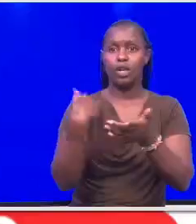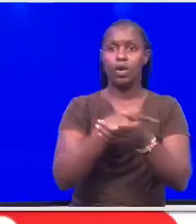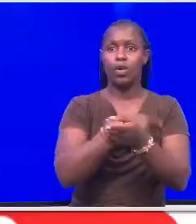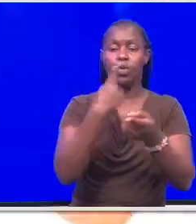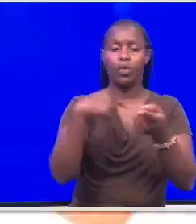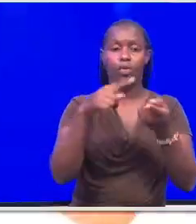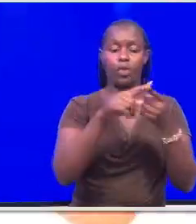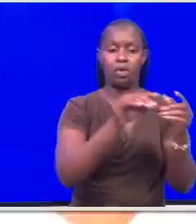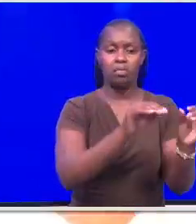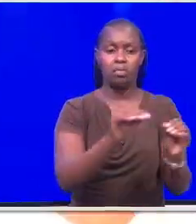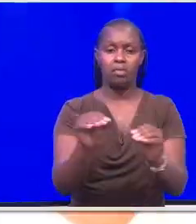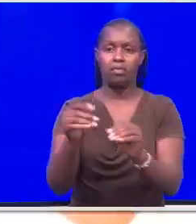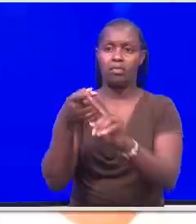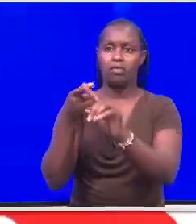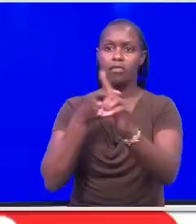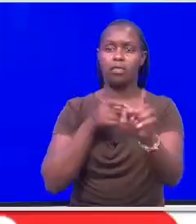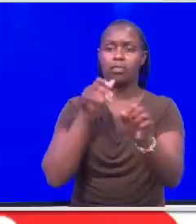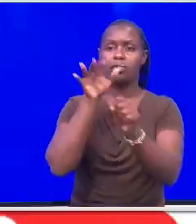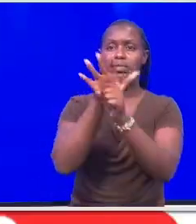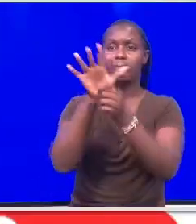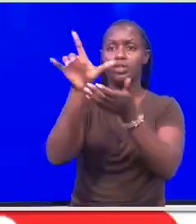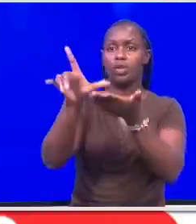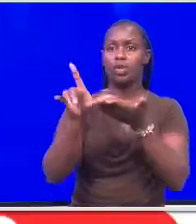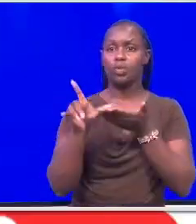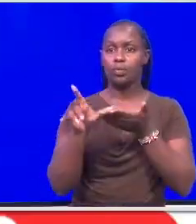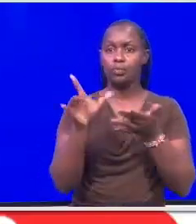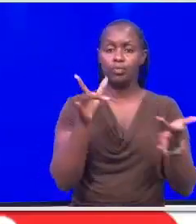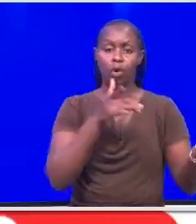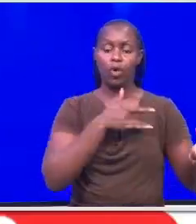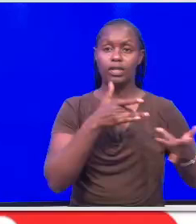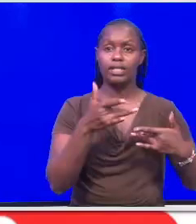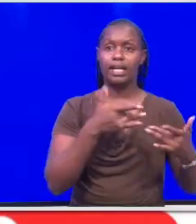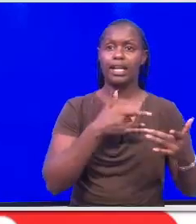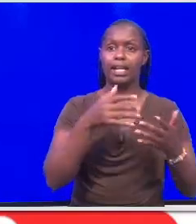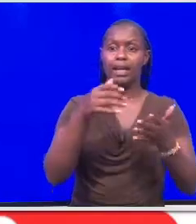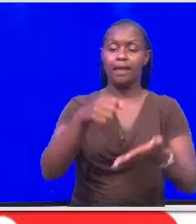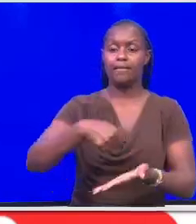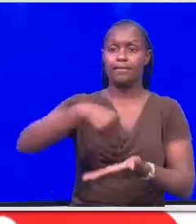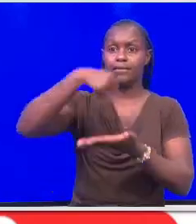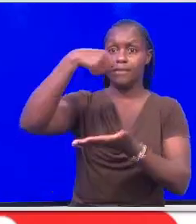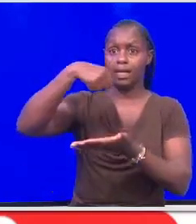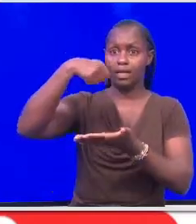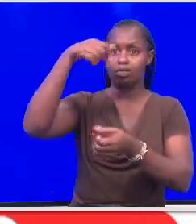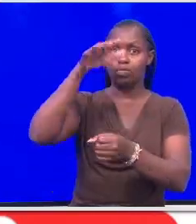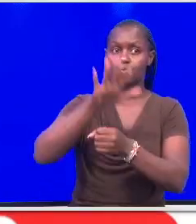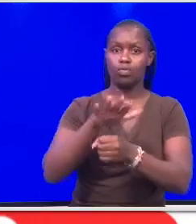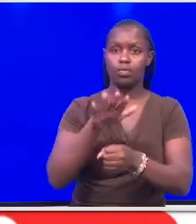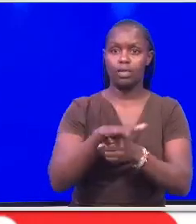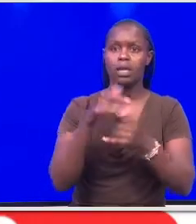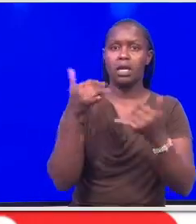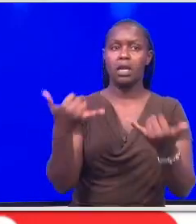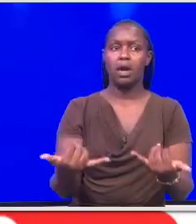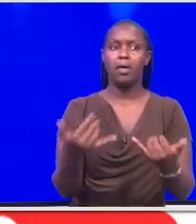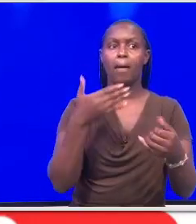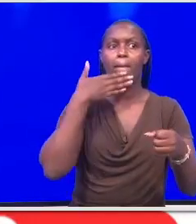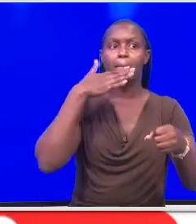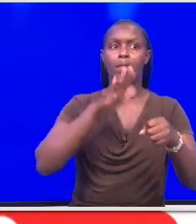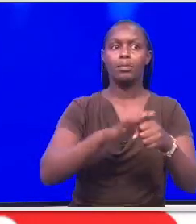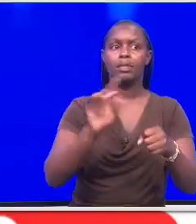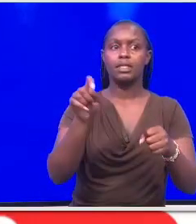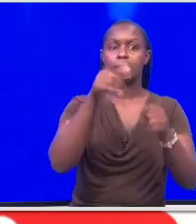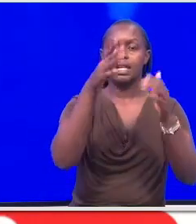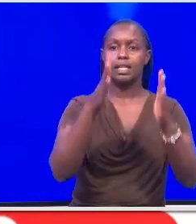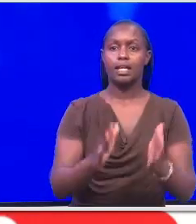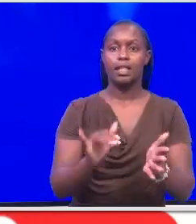kitambo. Kuhusu cheche za mswada wa fedha, Nyoro amewahakikishia Wakenya kuwa maoni yao yatazingatiwa katika